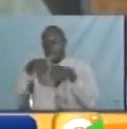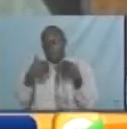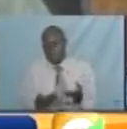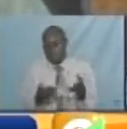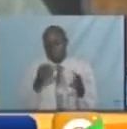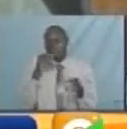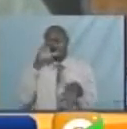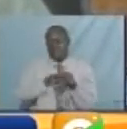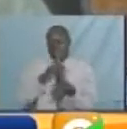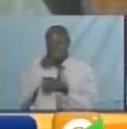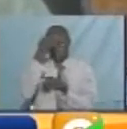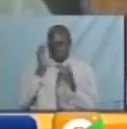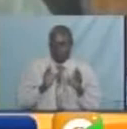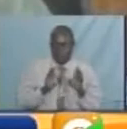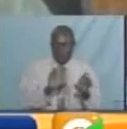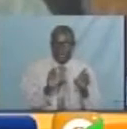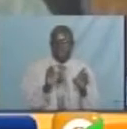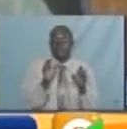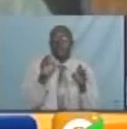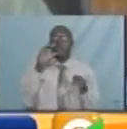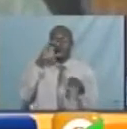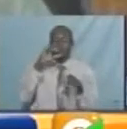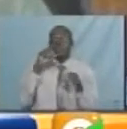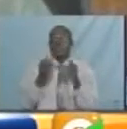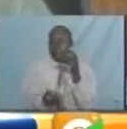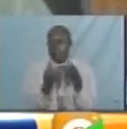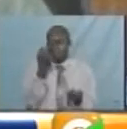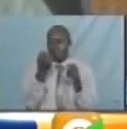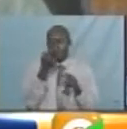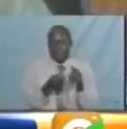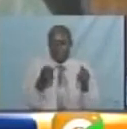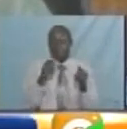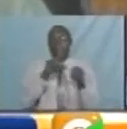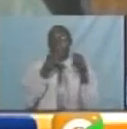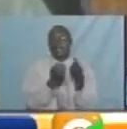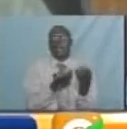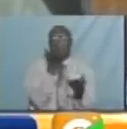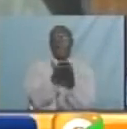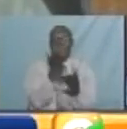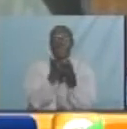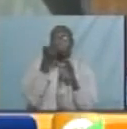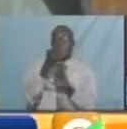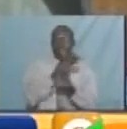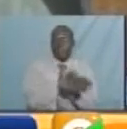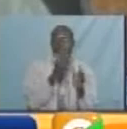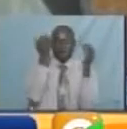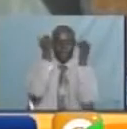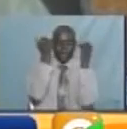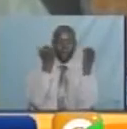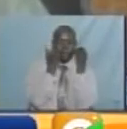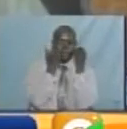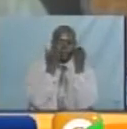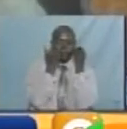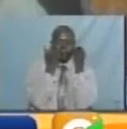due to pressure emanating from the kind of petition that was before the court